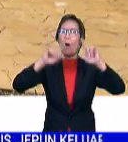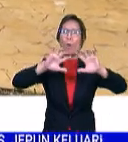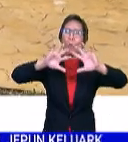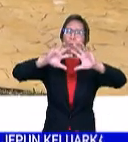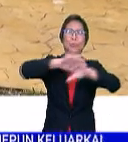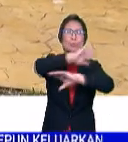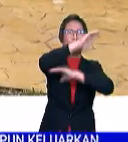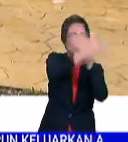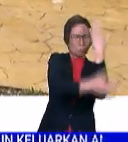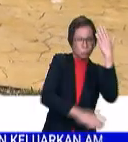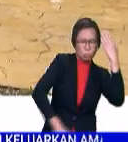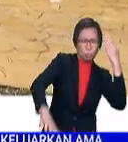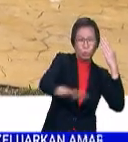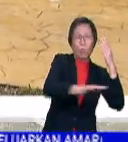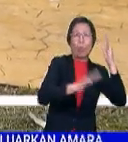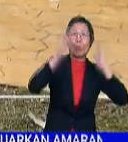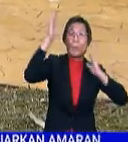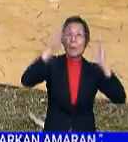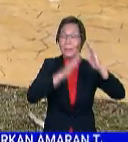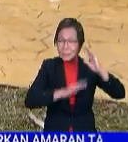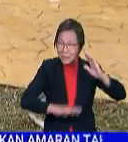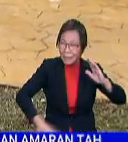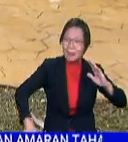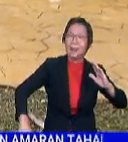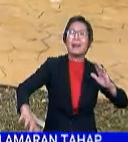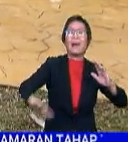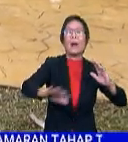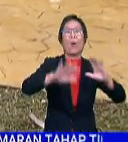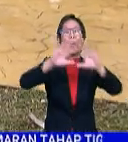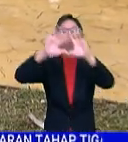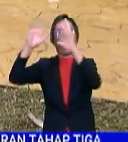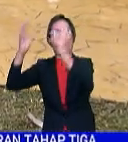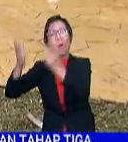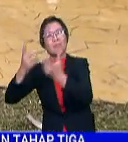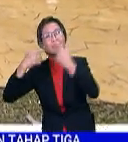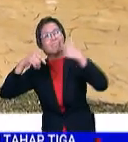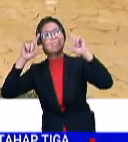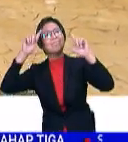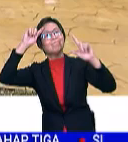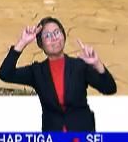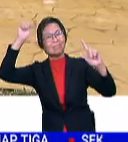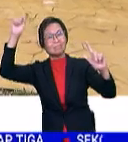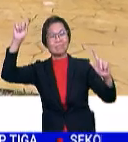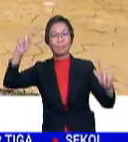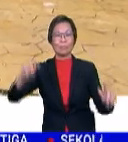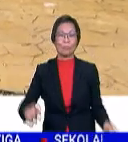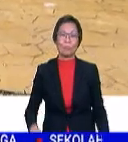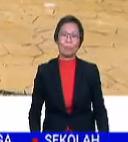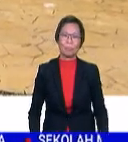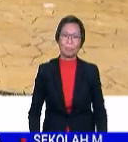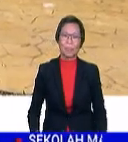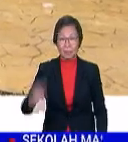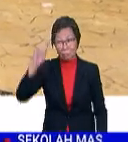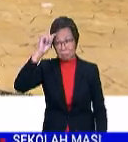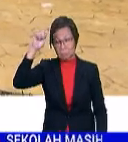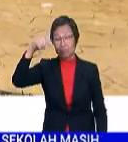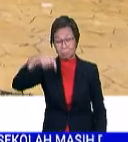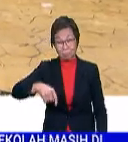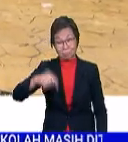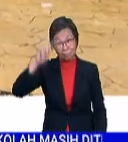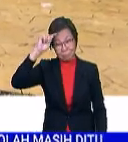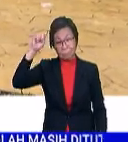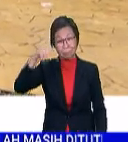seluruh negara, bukan di seluruh negara saja tapi di mata dunia. Lepas tu dekat Terengganu ni memang